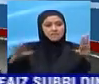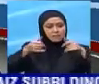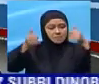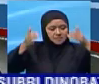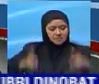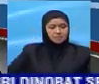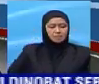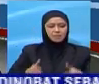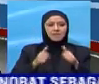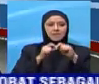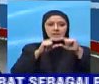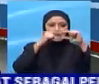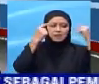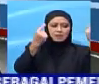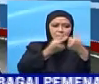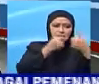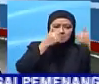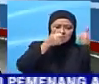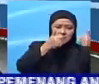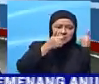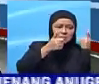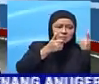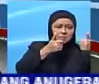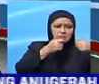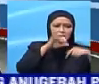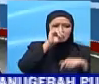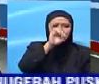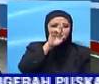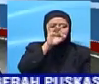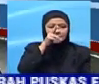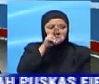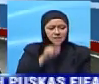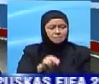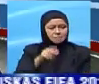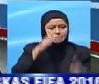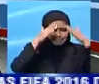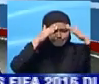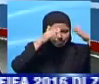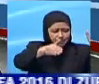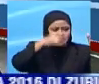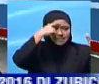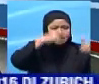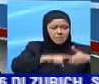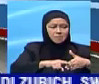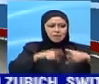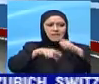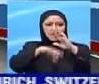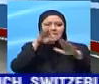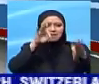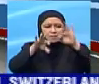Terengganu Irfan Bakti fokus untuk memantapkan kombinasi antara